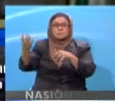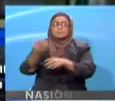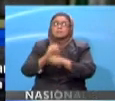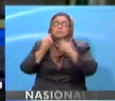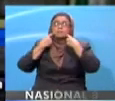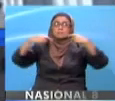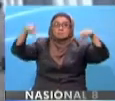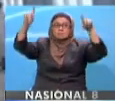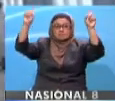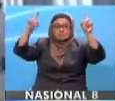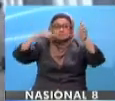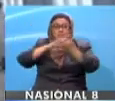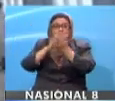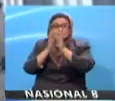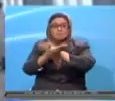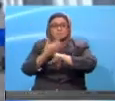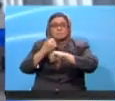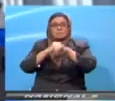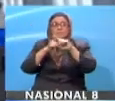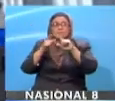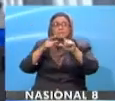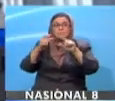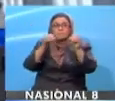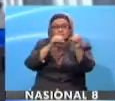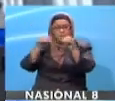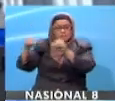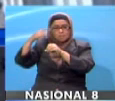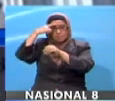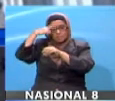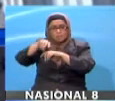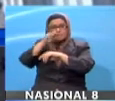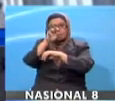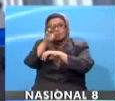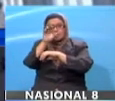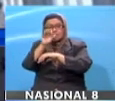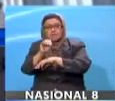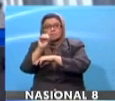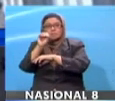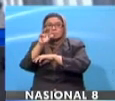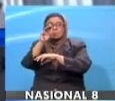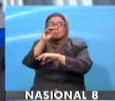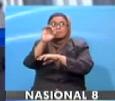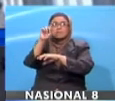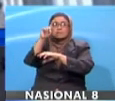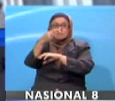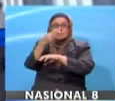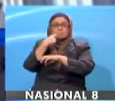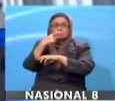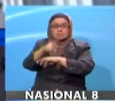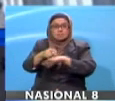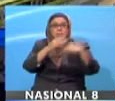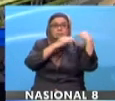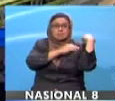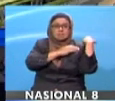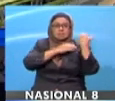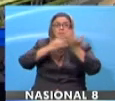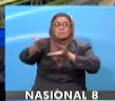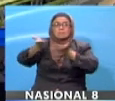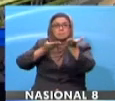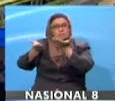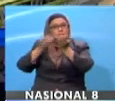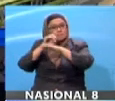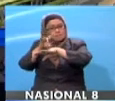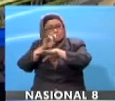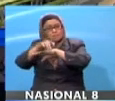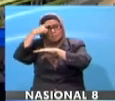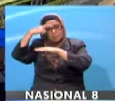untuk menjadi shadow operator bagi fasa 1 metro Mekah di mana ia akan bertanggungjawab untuk menyediakan perkhidmatan perundingan untuk pembinaan